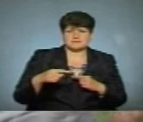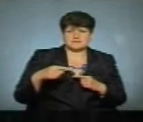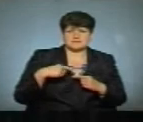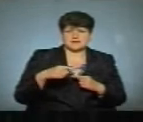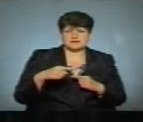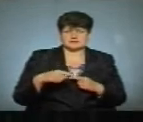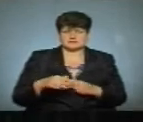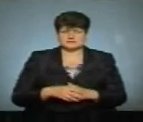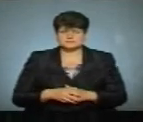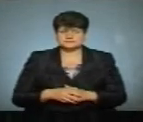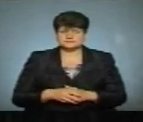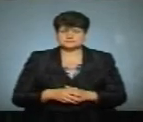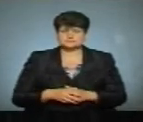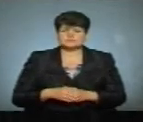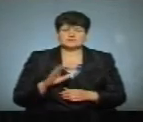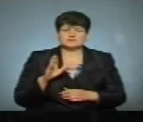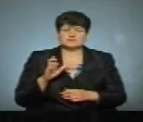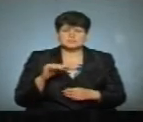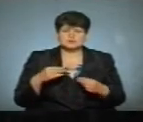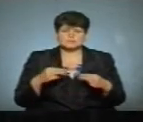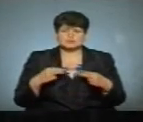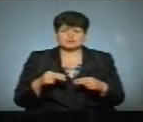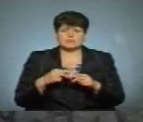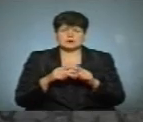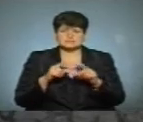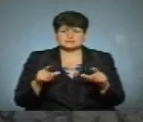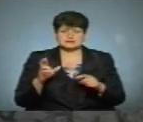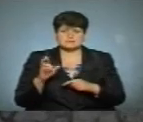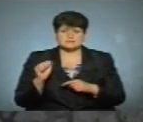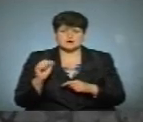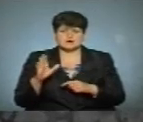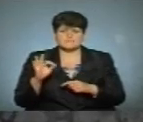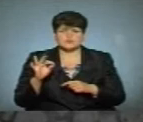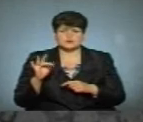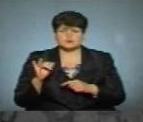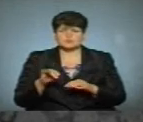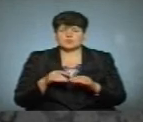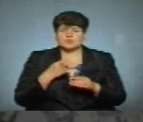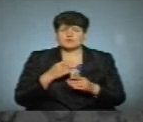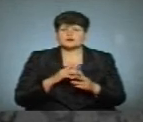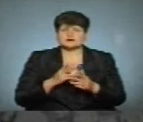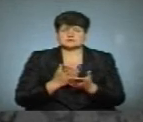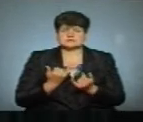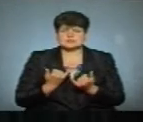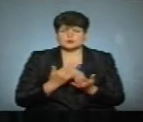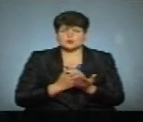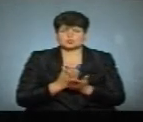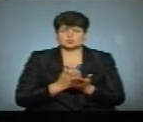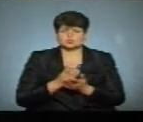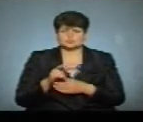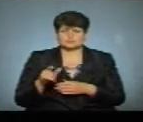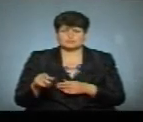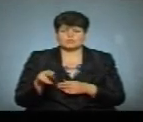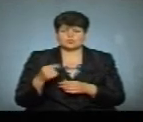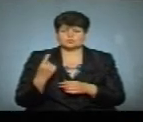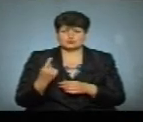підходжу. Володимир Більчик – продавець у магазині в Баворові. Розказує, як зараз обслуговують покупців. Пускаємо по одному,